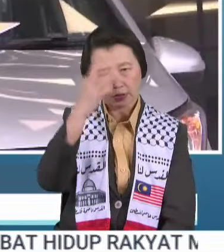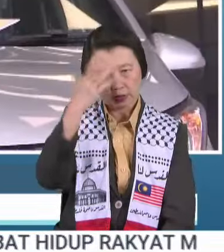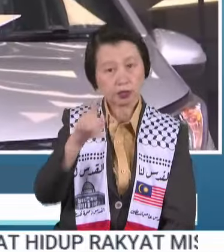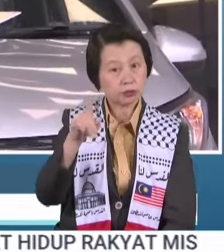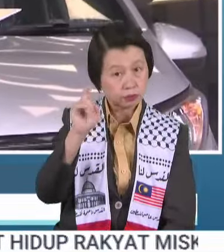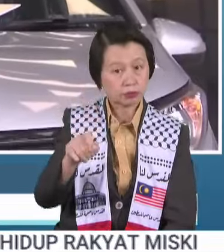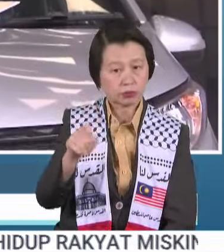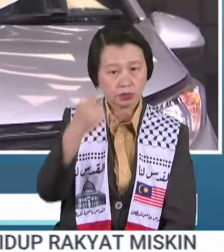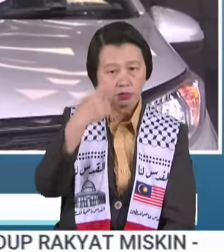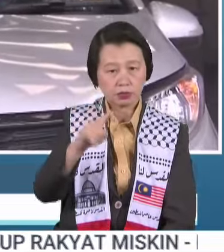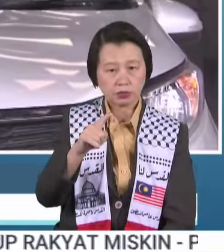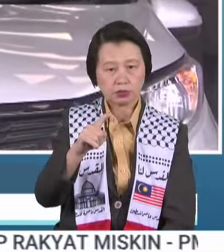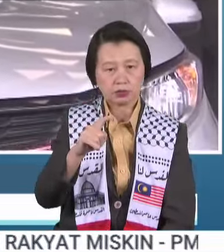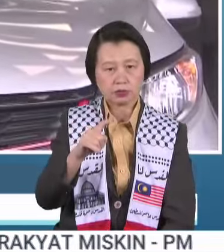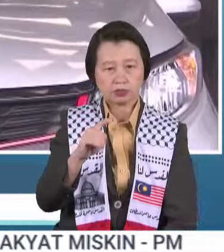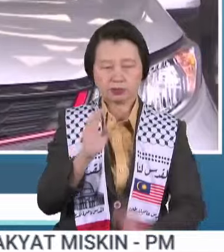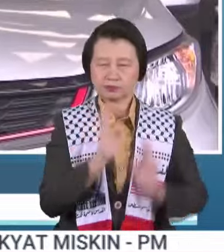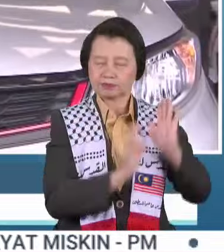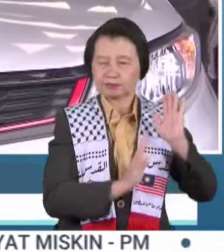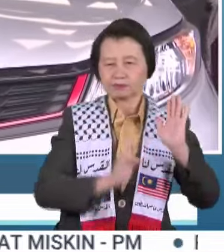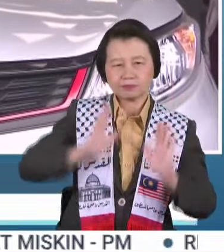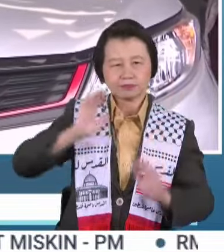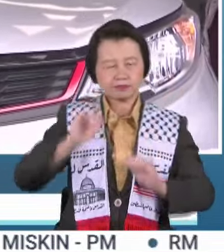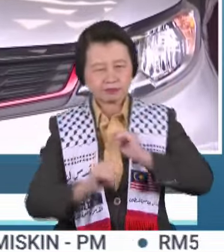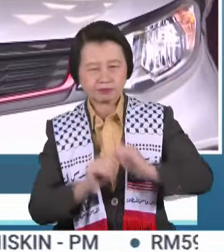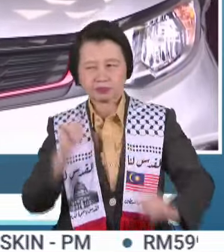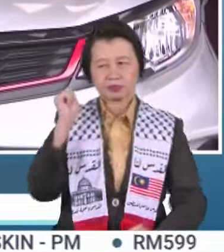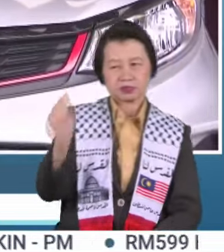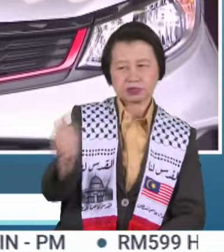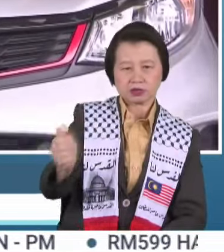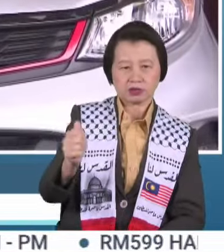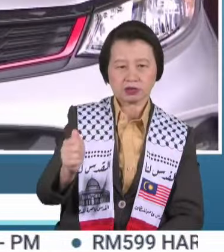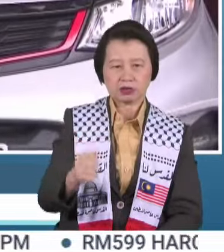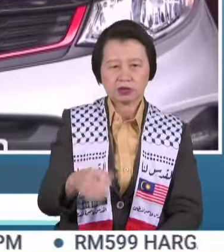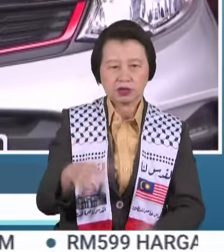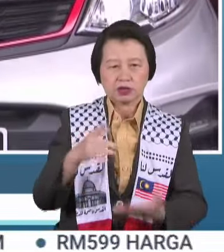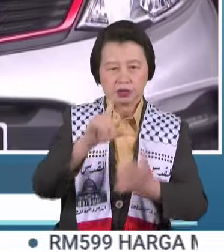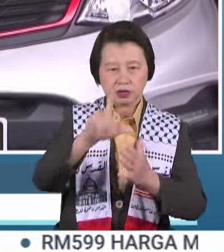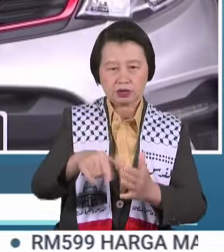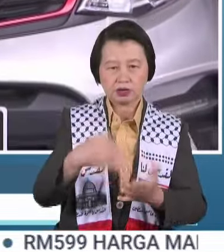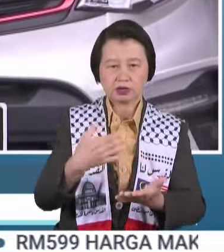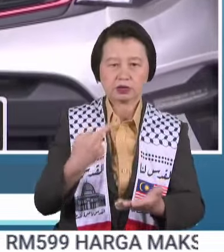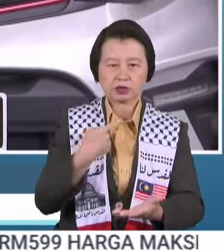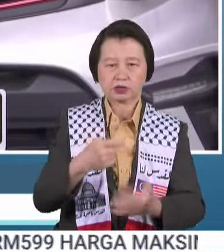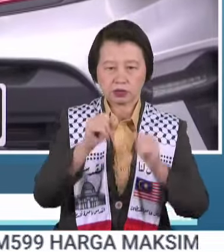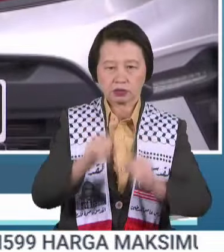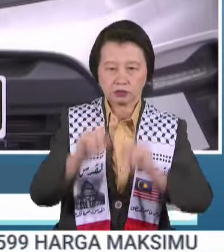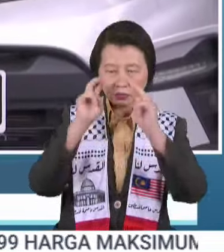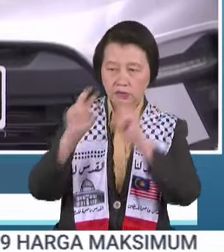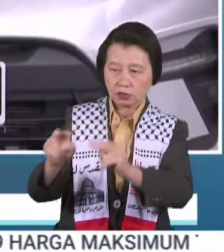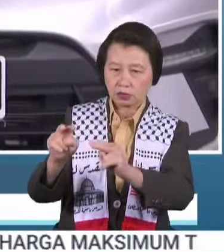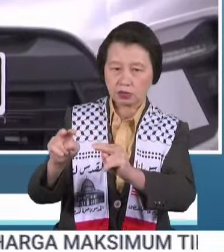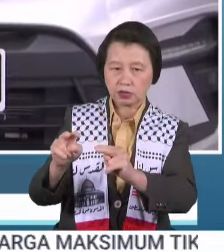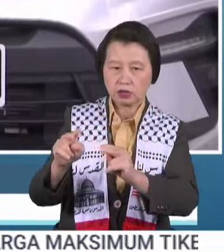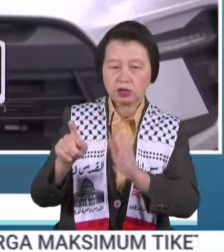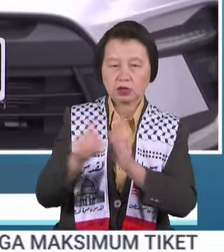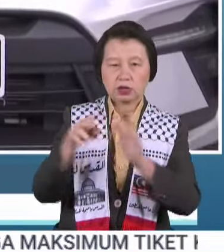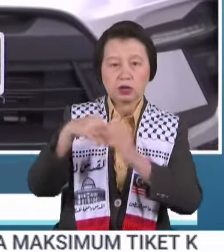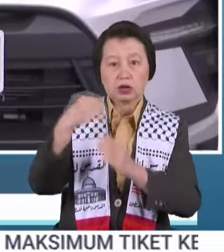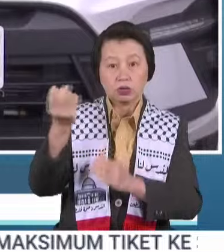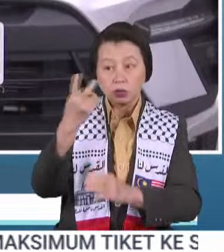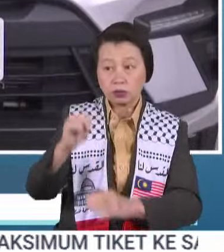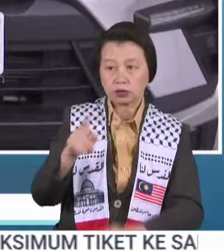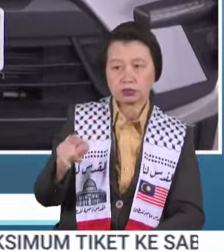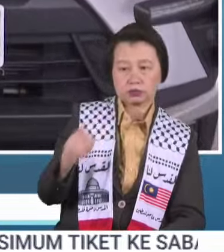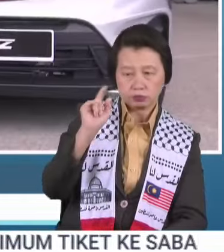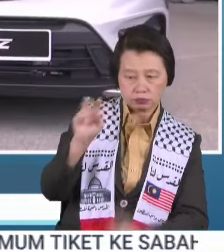untuk membina karakter dan identiti sendiri, branding, dan kemudian kita dapat lihat keluar biasaan